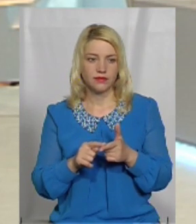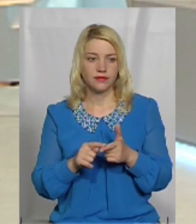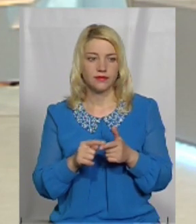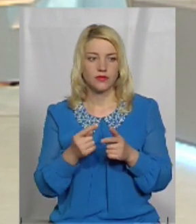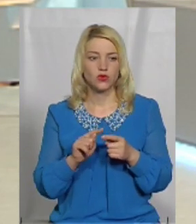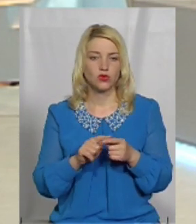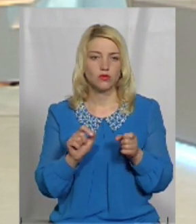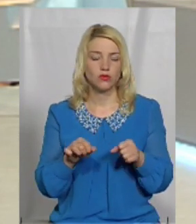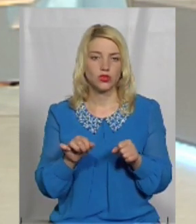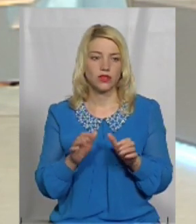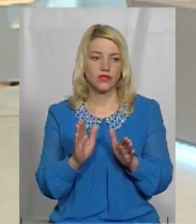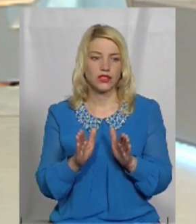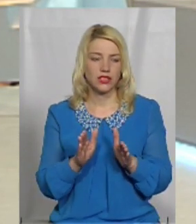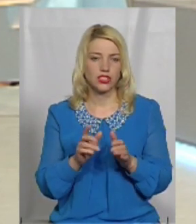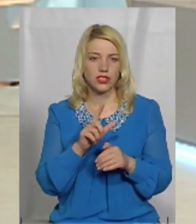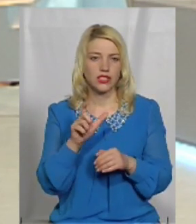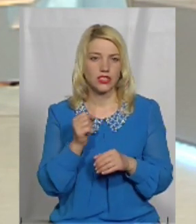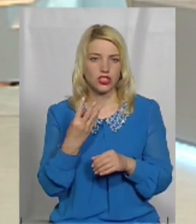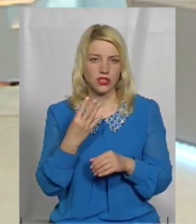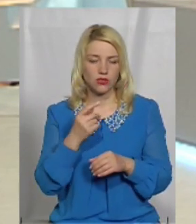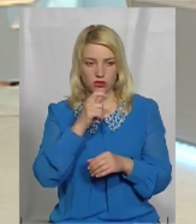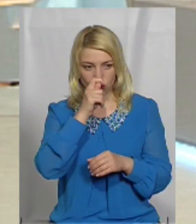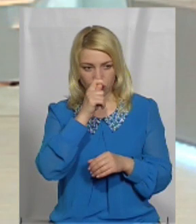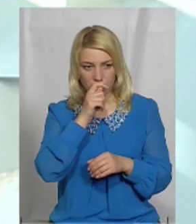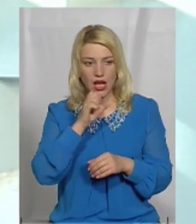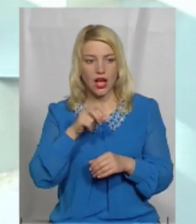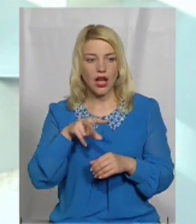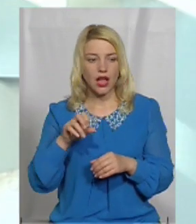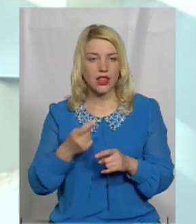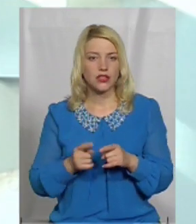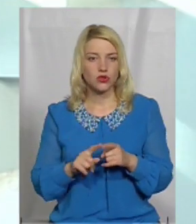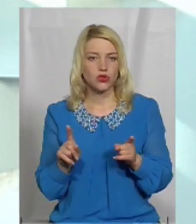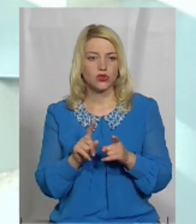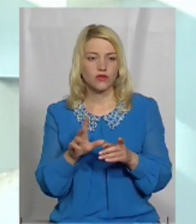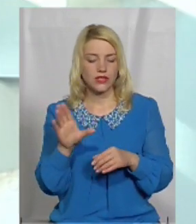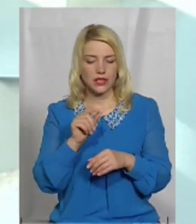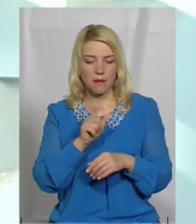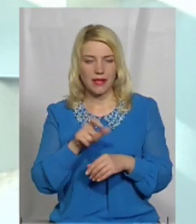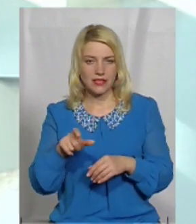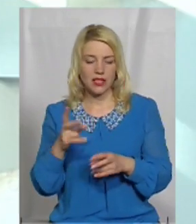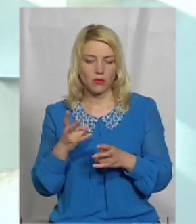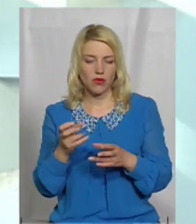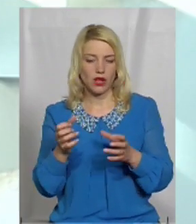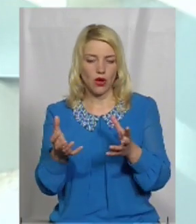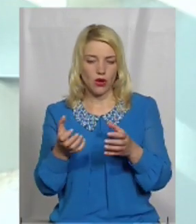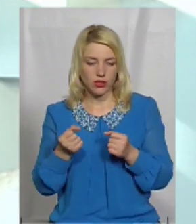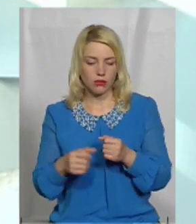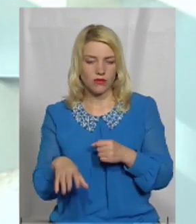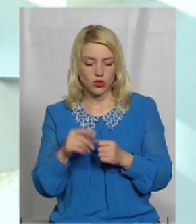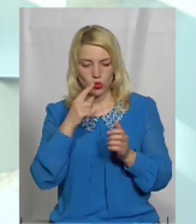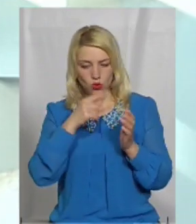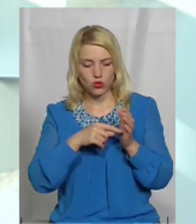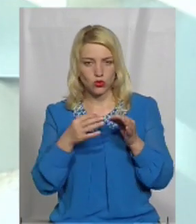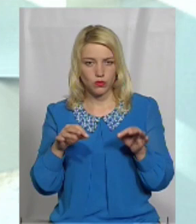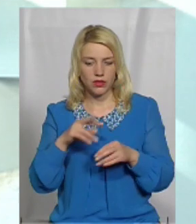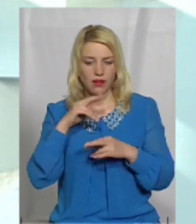дану можливість лише із 14 квітня. Але про те, що всі пацієнти могли отримати доступні ліки вчасно,